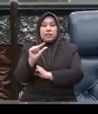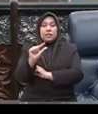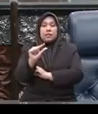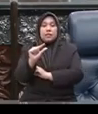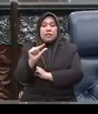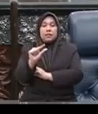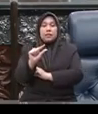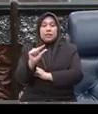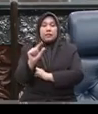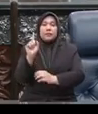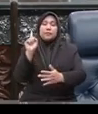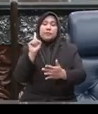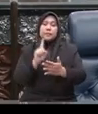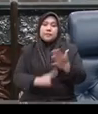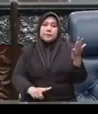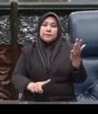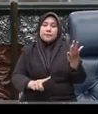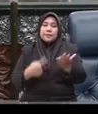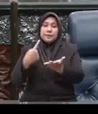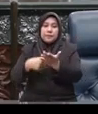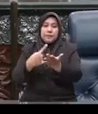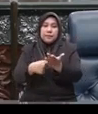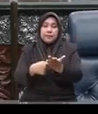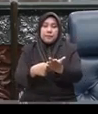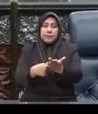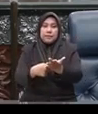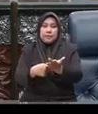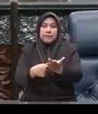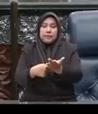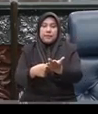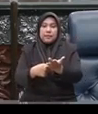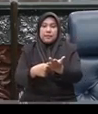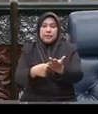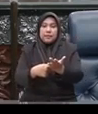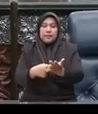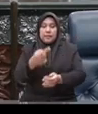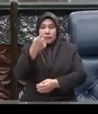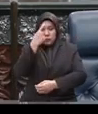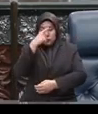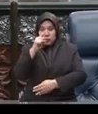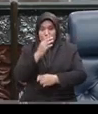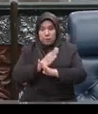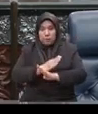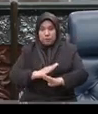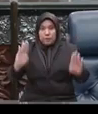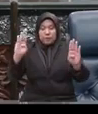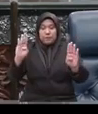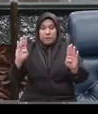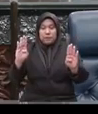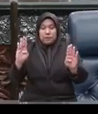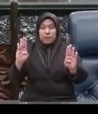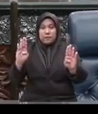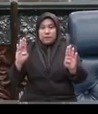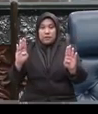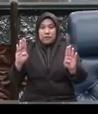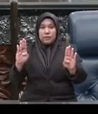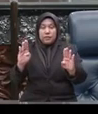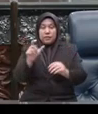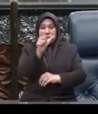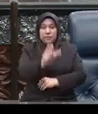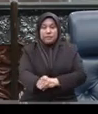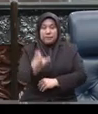Apakah perbincangan untuk membebaskan seseorang itu mesti dibincang dengan yang